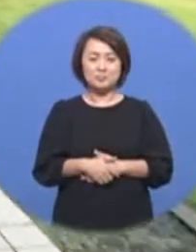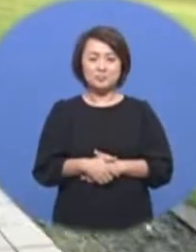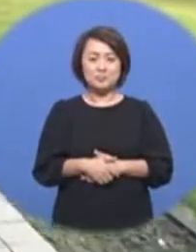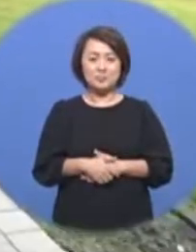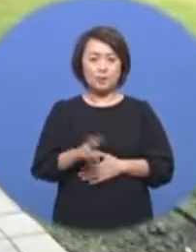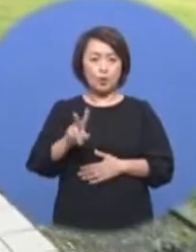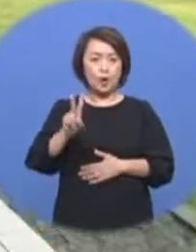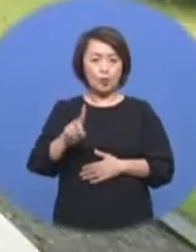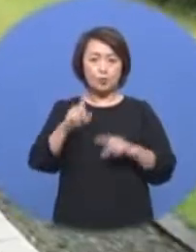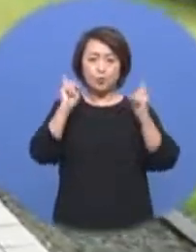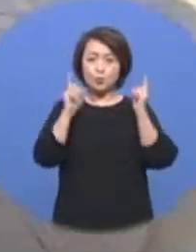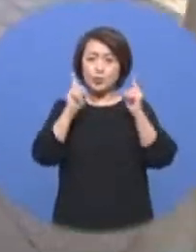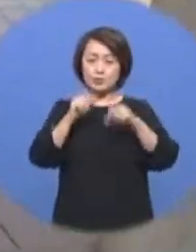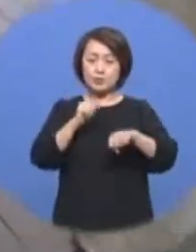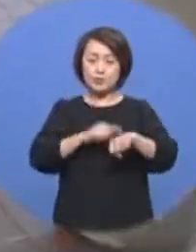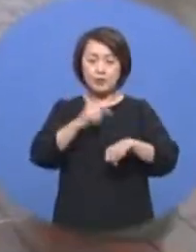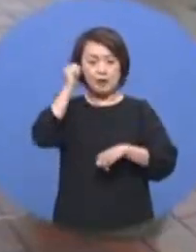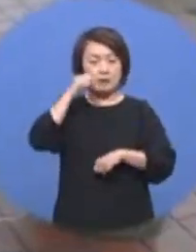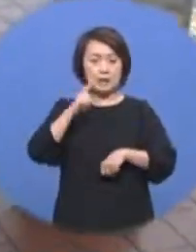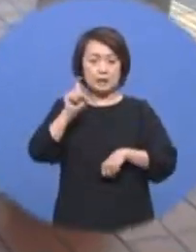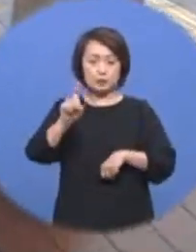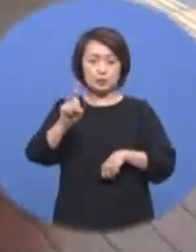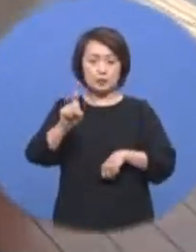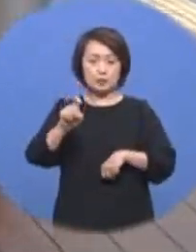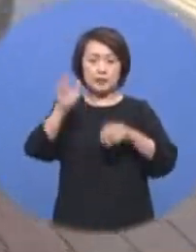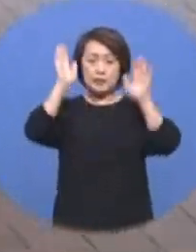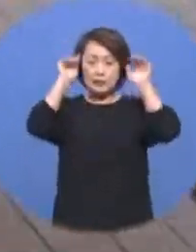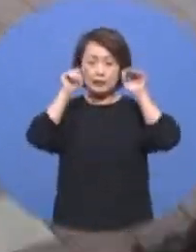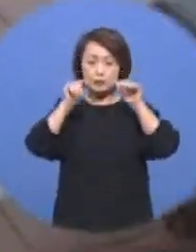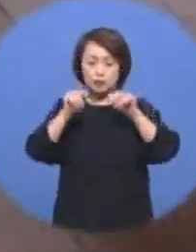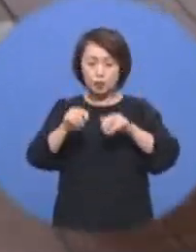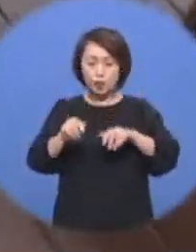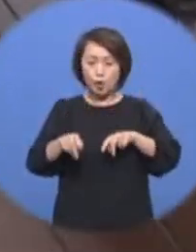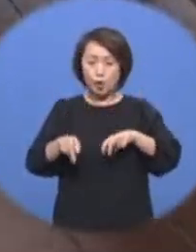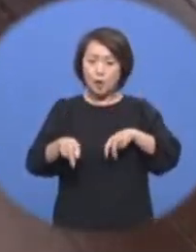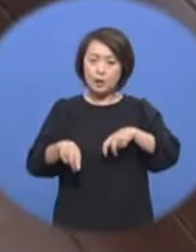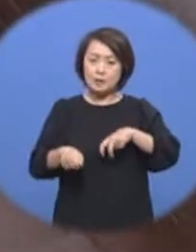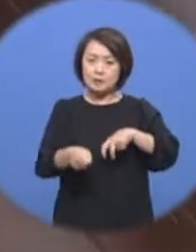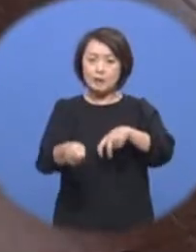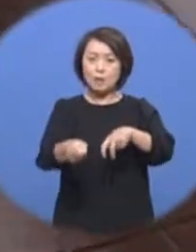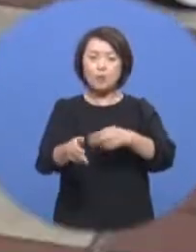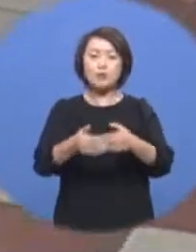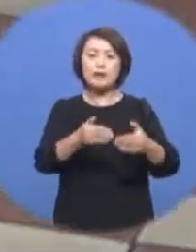ワウフェスタは朝10時の犬の散歩体験から始まりました。